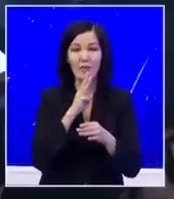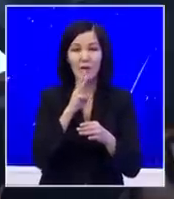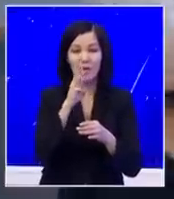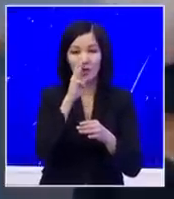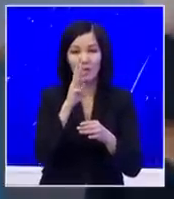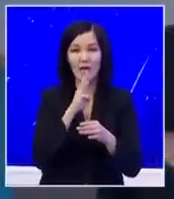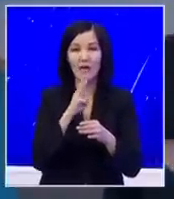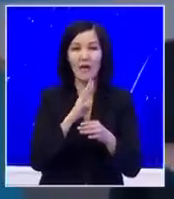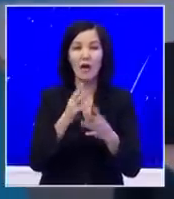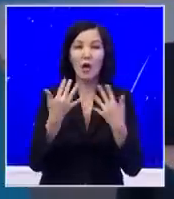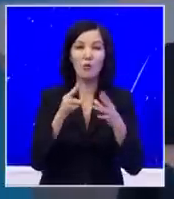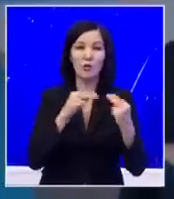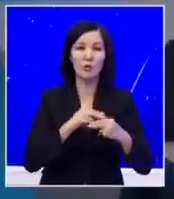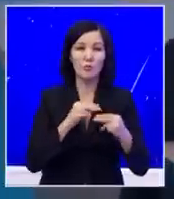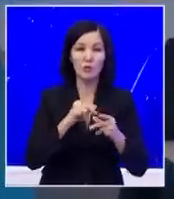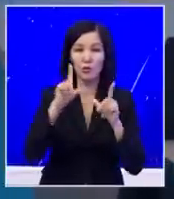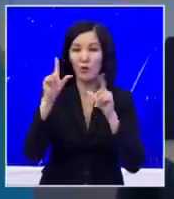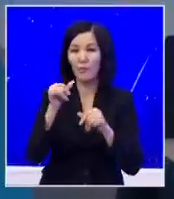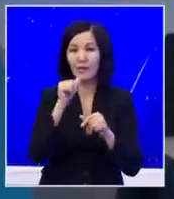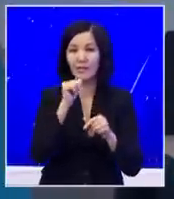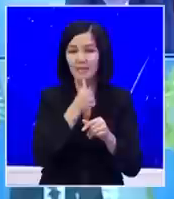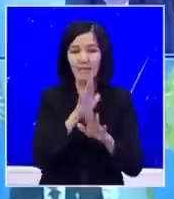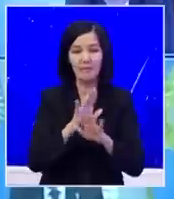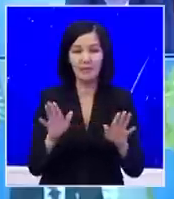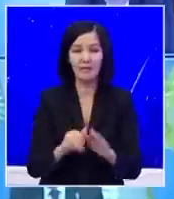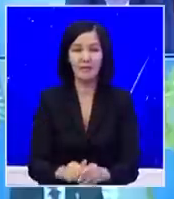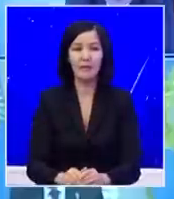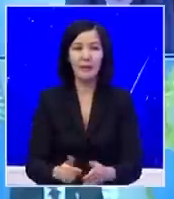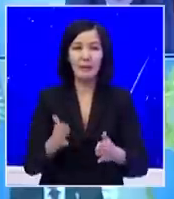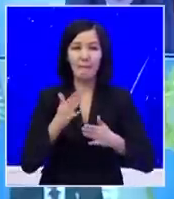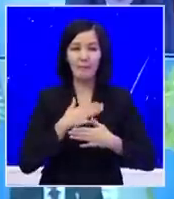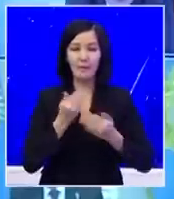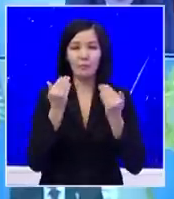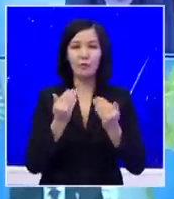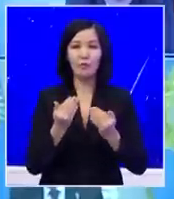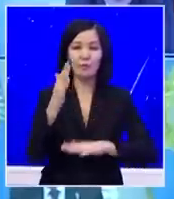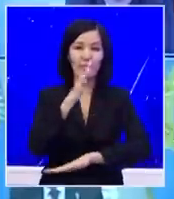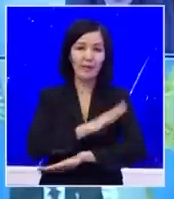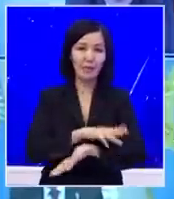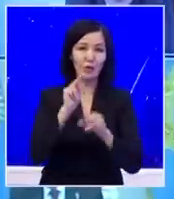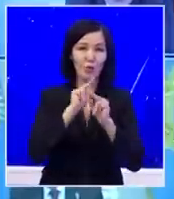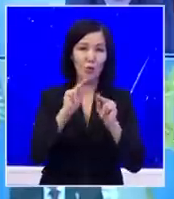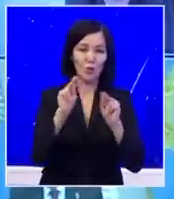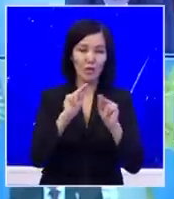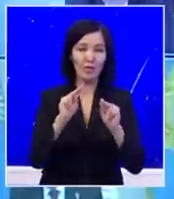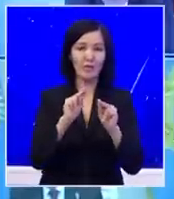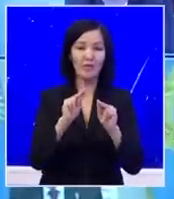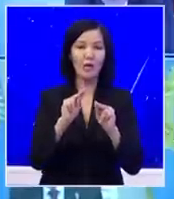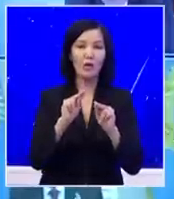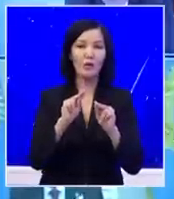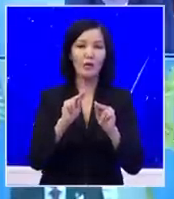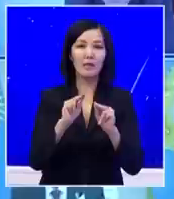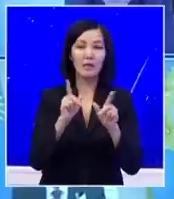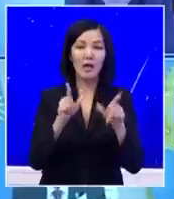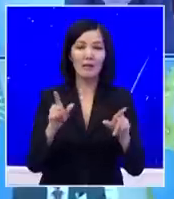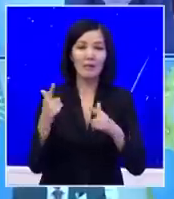ауылға барғысы жоқ. Министрдің өзі ашығын айтты. Біз бүгін бірнеше пәндерді оқытатын мұғалімдерді даярлау, оқу материалдық